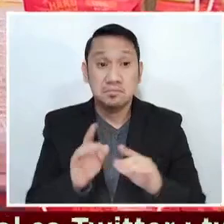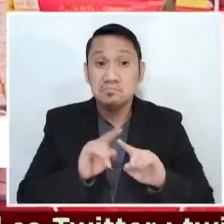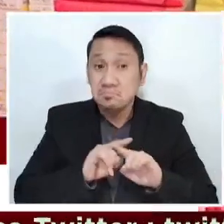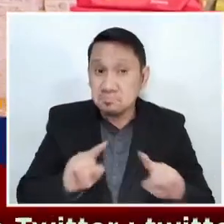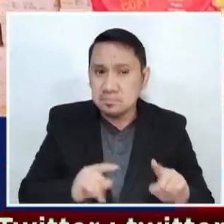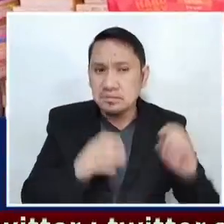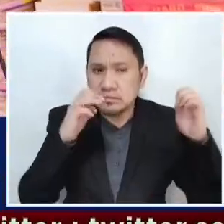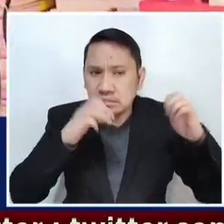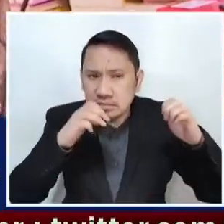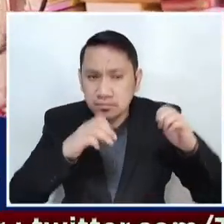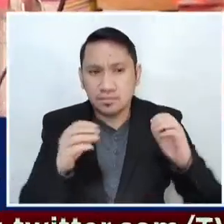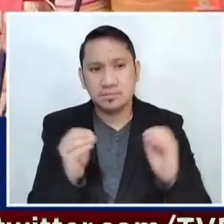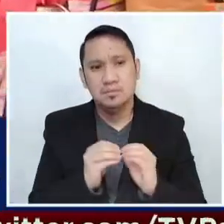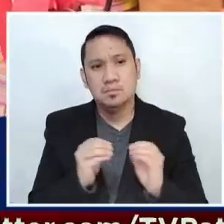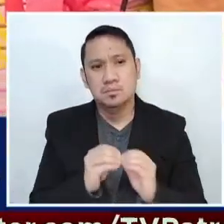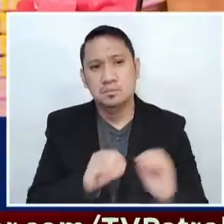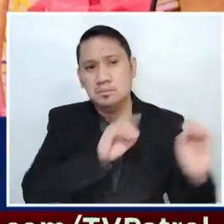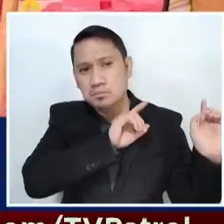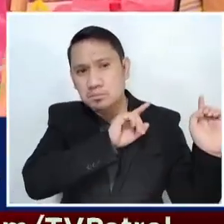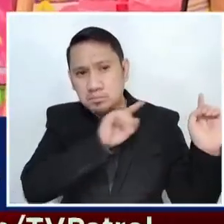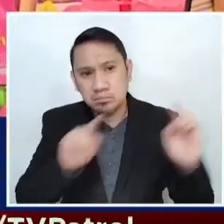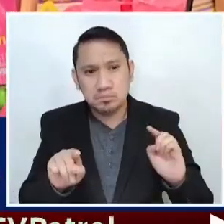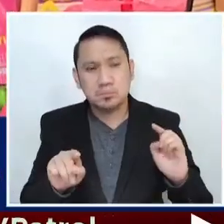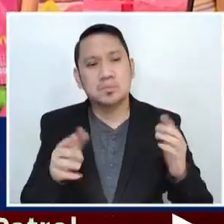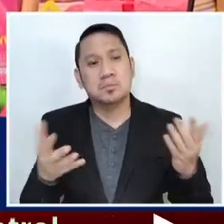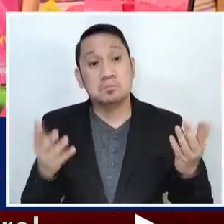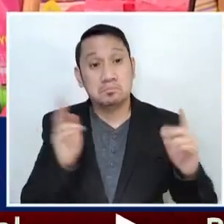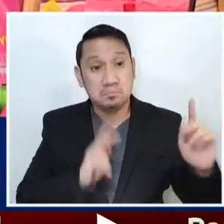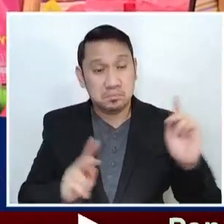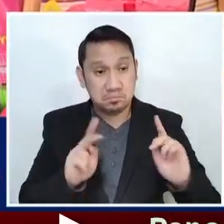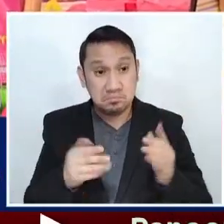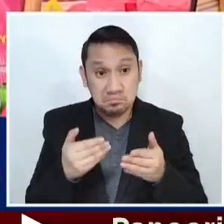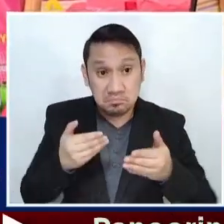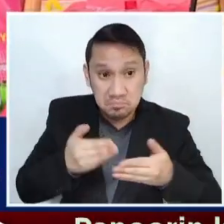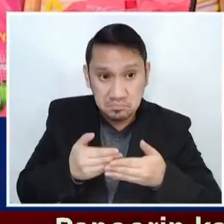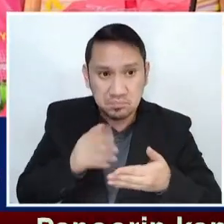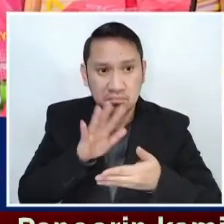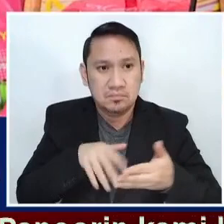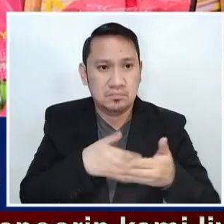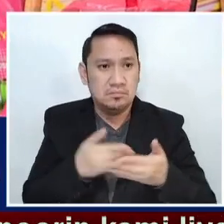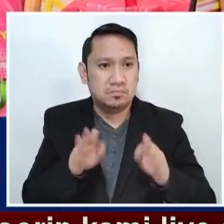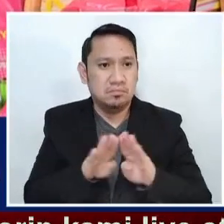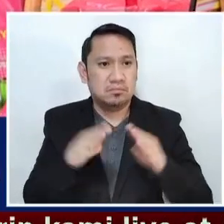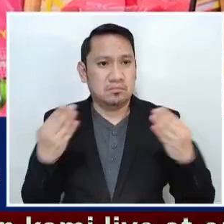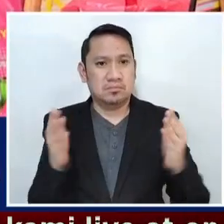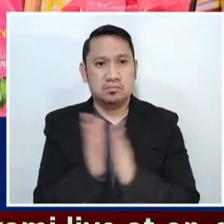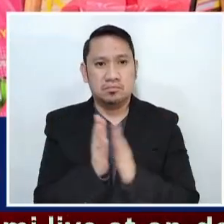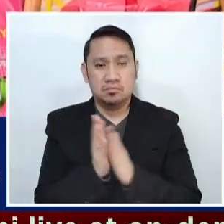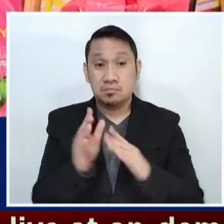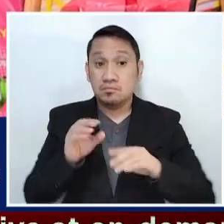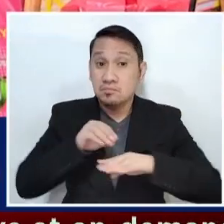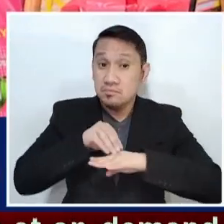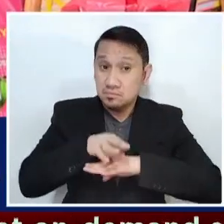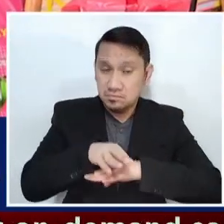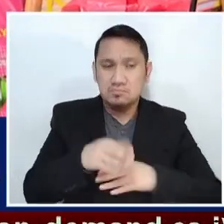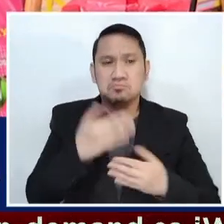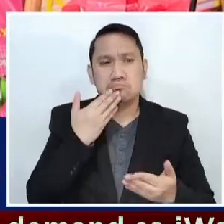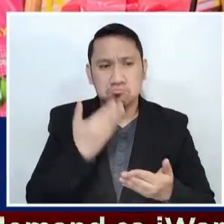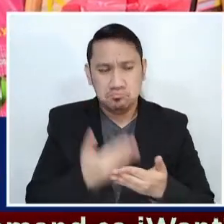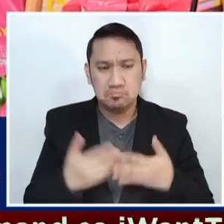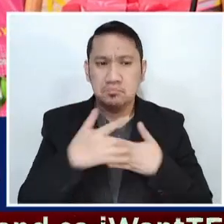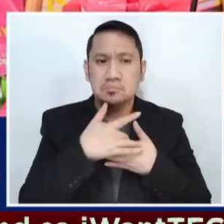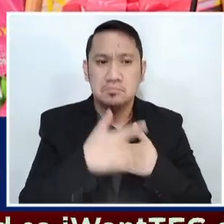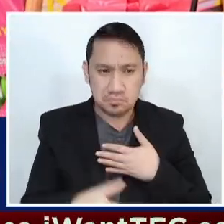nagtitinda na mas dadagsa sila habang papalapit ang face-to-face classes. Kaya naman payo nila, mas maganda pumunta dito ng maaga